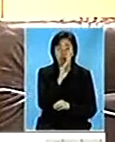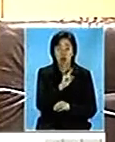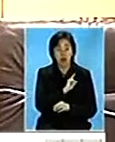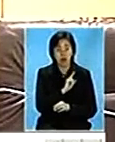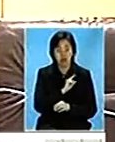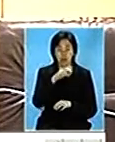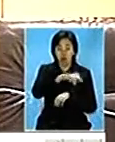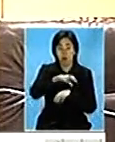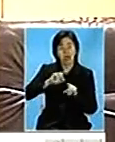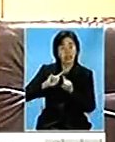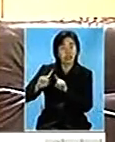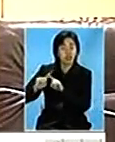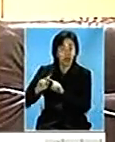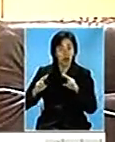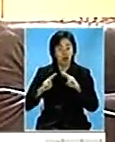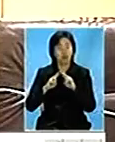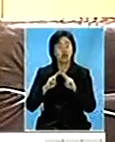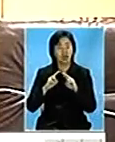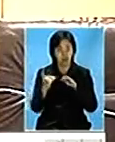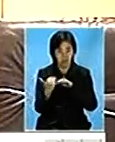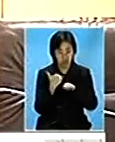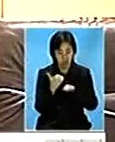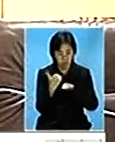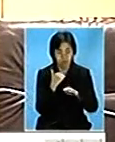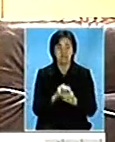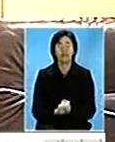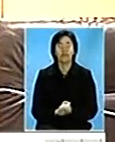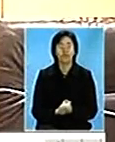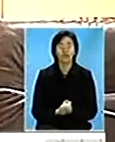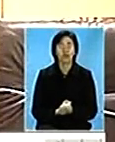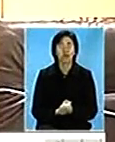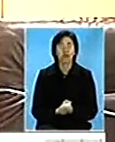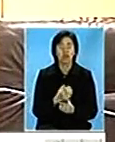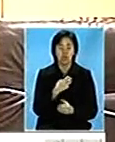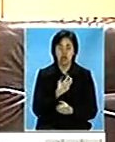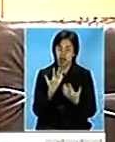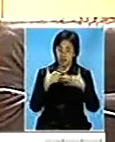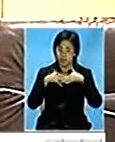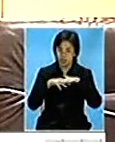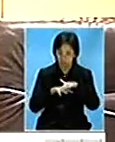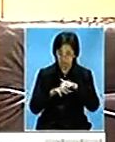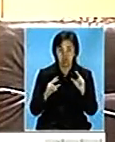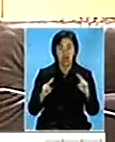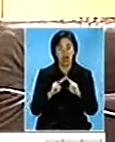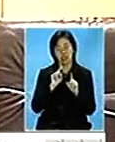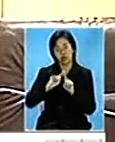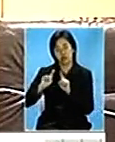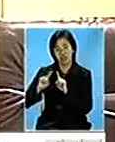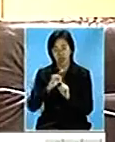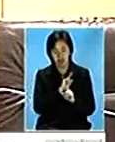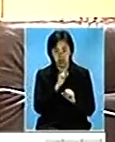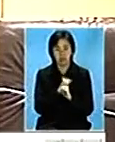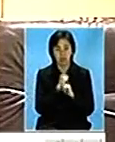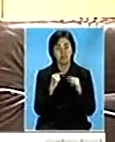น่วยงานอื่นนอกกระทรวงคมนาคมก็จะประสานงานให้กระทรวงอื่นๆเขาดำเนินการ